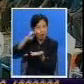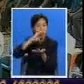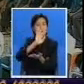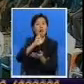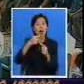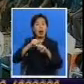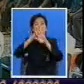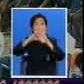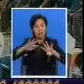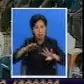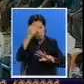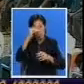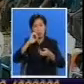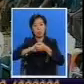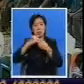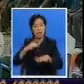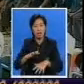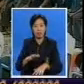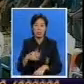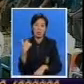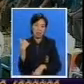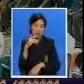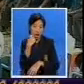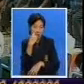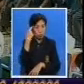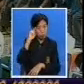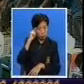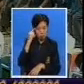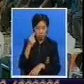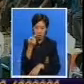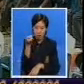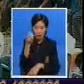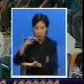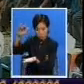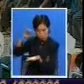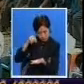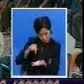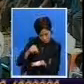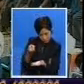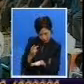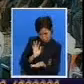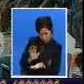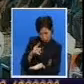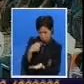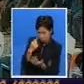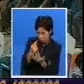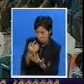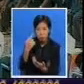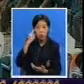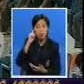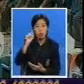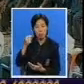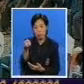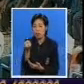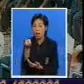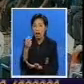เราไม่รู้ครับข้าวไม่มีพาสปอร์ต ครับ ตรวจไม่ได้ว่าเป็นสัญชาติอะไร ดูเครื่องแต่งกายได้มั้ยครับ ไม่ได้นุ่งอะไรมา